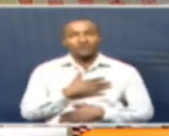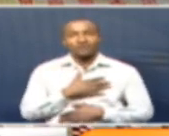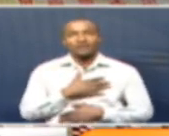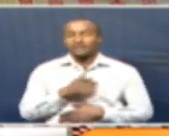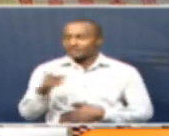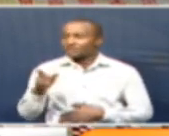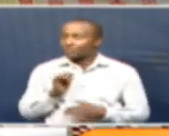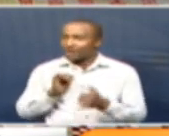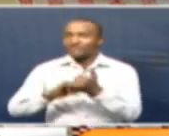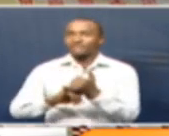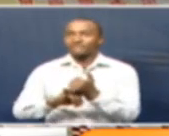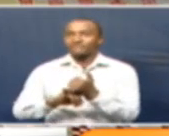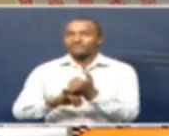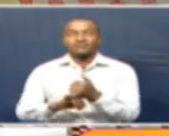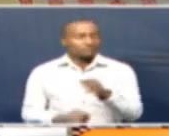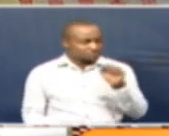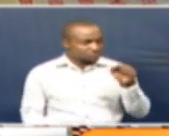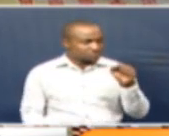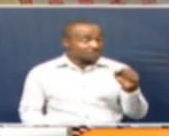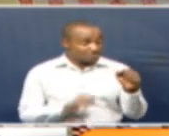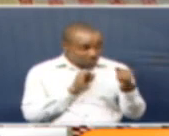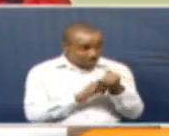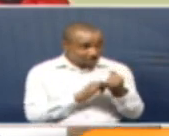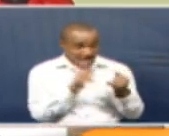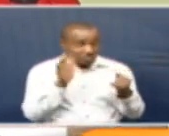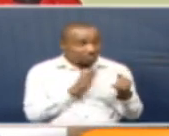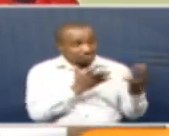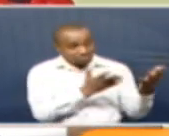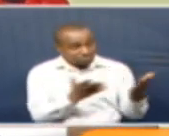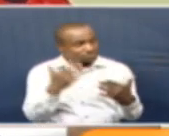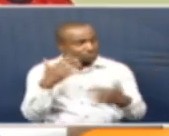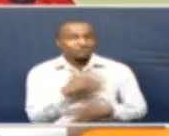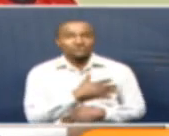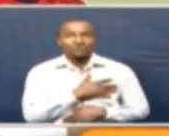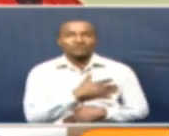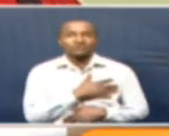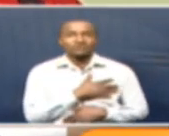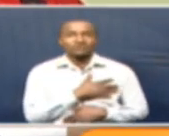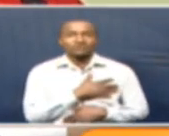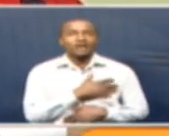mwenzangu. Hapo sasa. Tena hawa wanawake wanaokaribishana, manake mimi nimeona aswa mmoja amekuja kaniambia kwamba